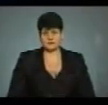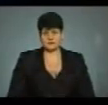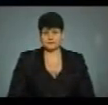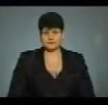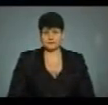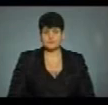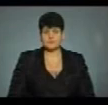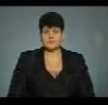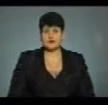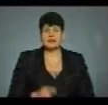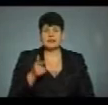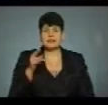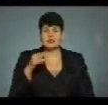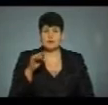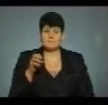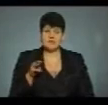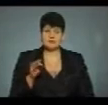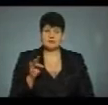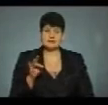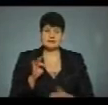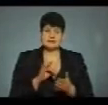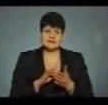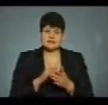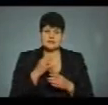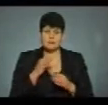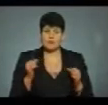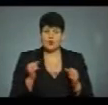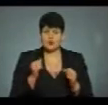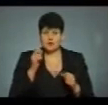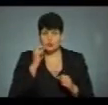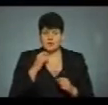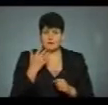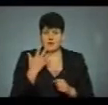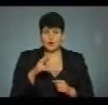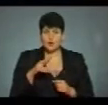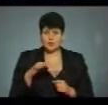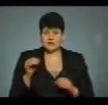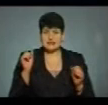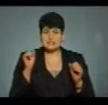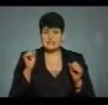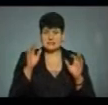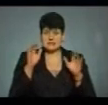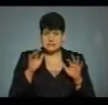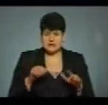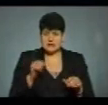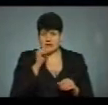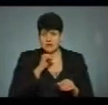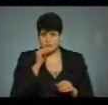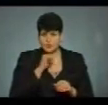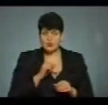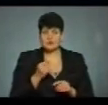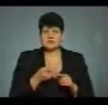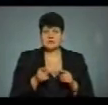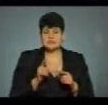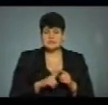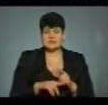Синоптик обласного гідрометеоцентру Оксана Озимків повідомила, похолодало в Україні 5 лютого. Сніг і мороз спричинив південний циклон з Балкан.